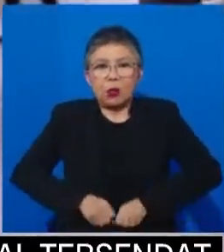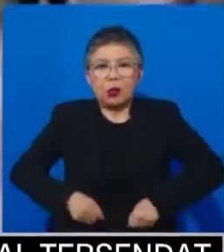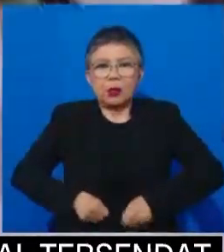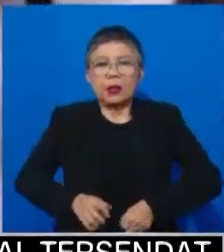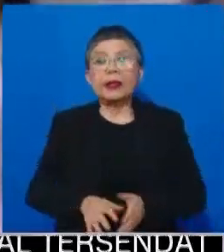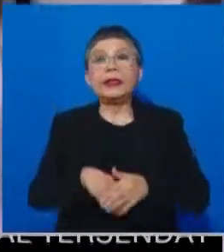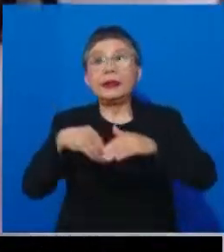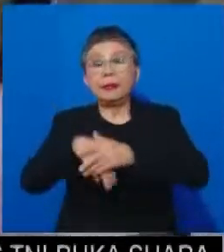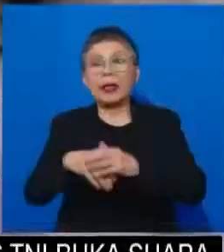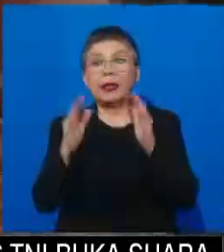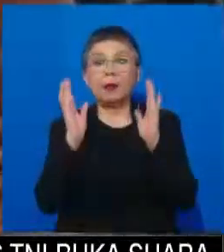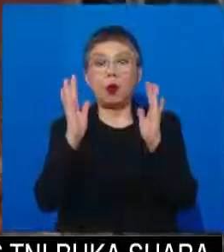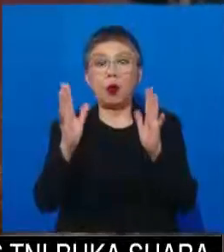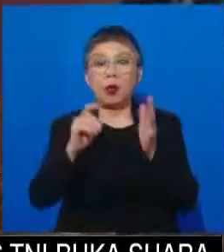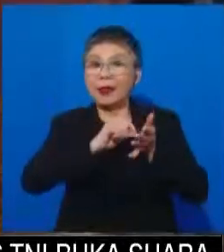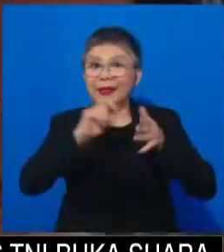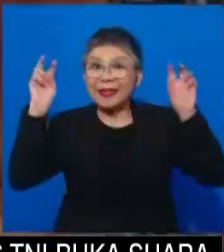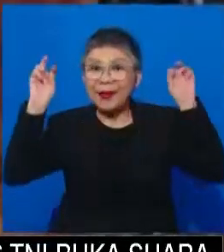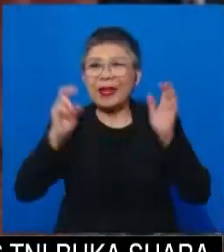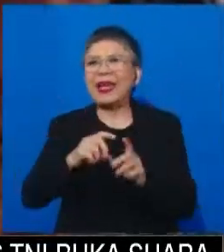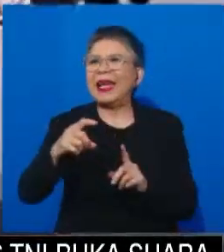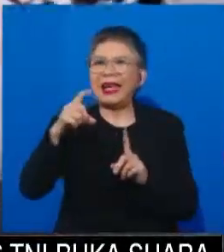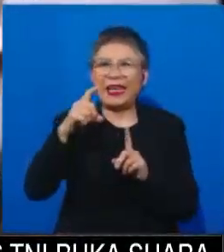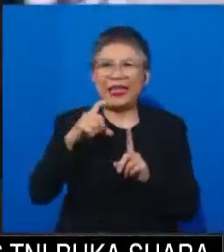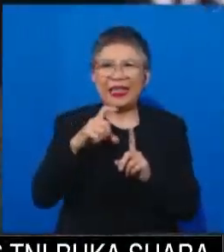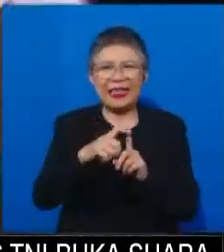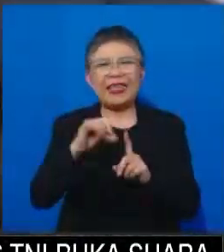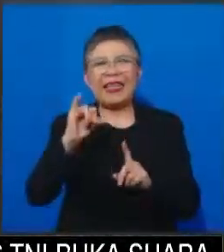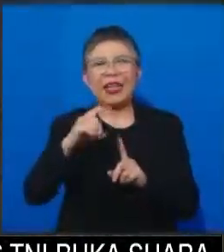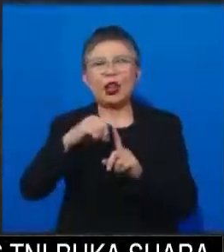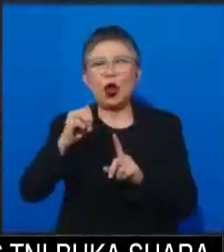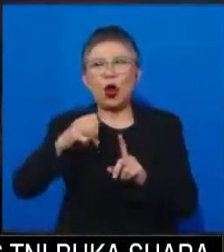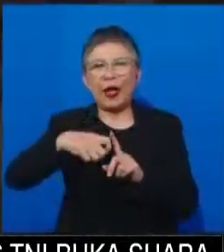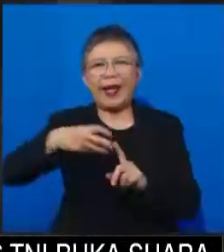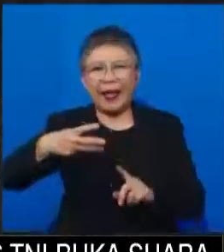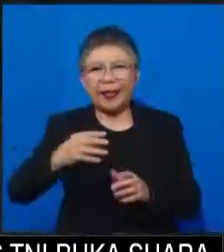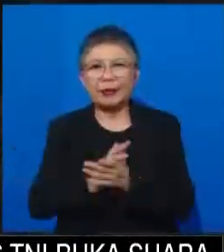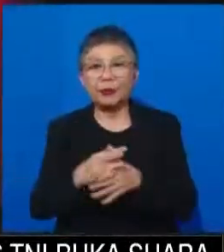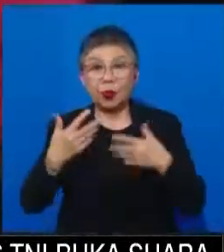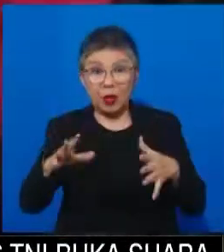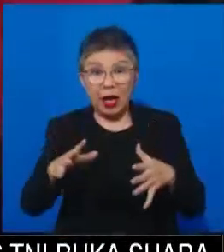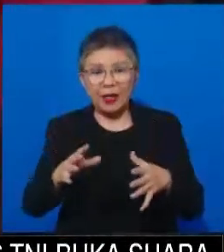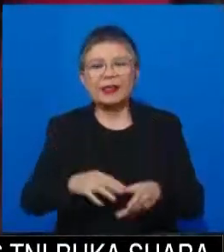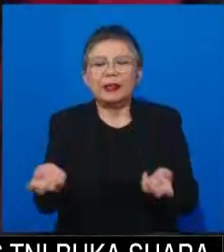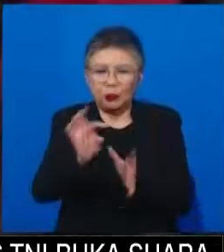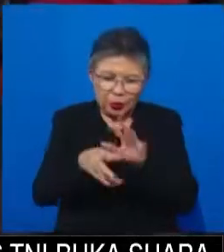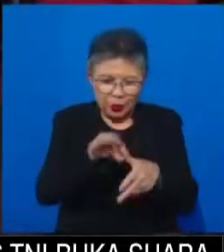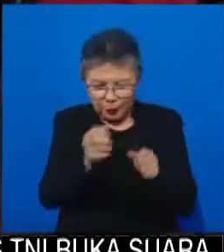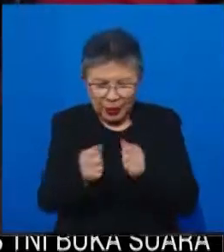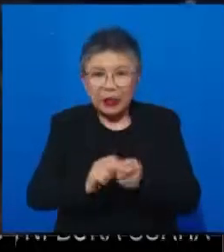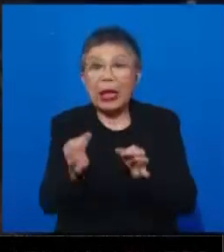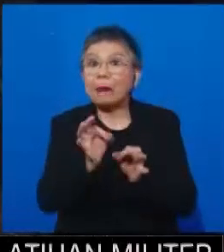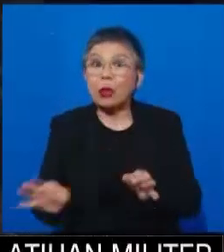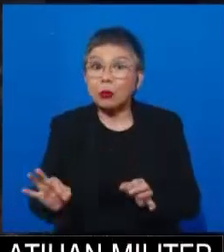atas pohon atau yang dikenal dengan istilah ditoke. Sesampainya di liang, warga membungkus kembali jasad keluarga mereka menggunakan kain